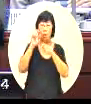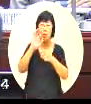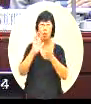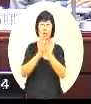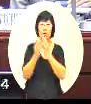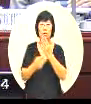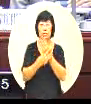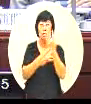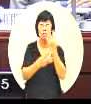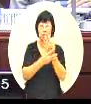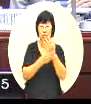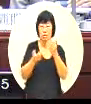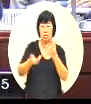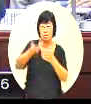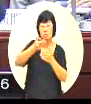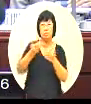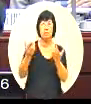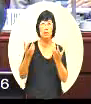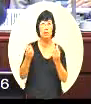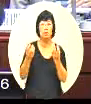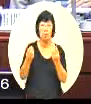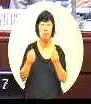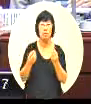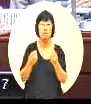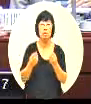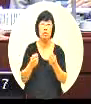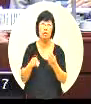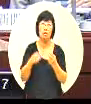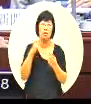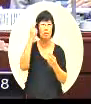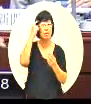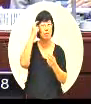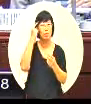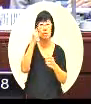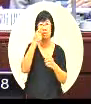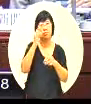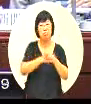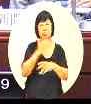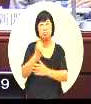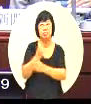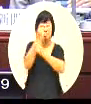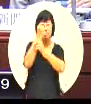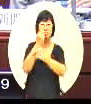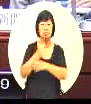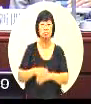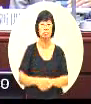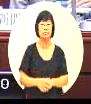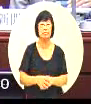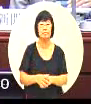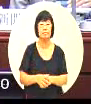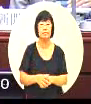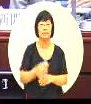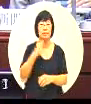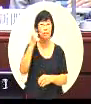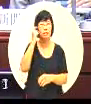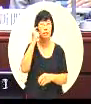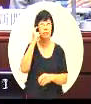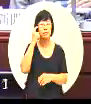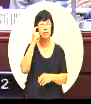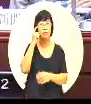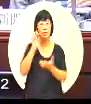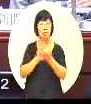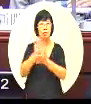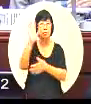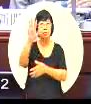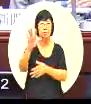没有提升、 没有高层化， 没有高层，我们是绝对不会支持，我们绝对不会支持。那我会觉得说，将